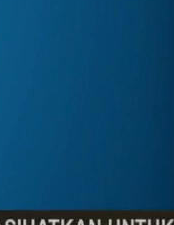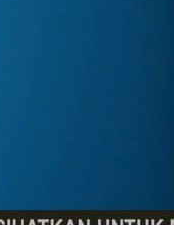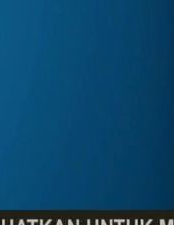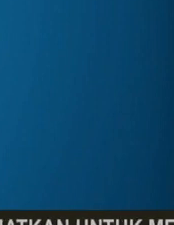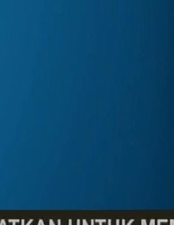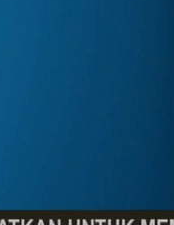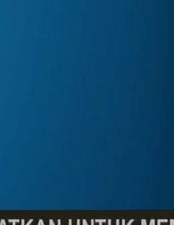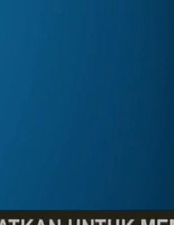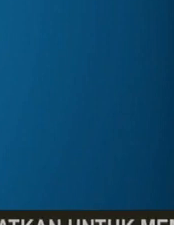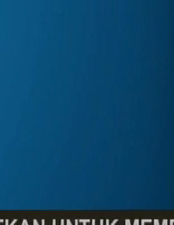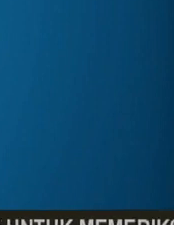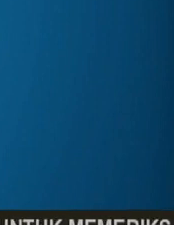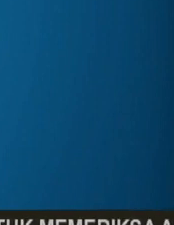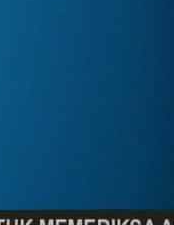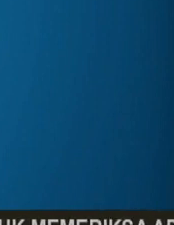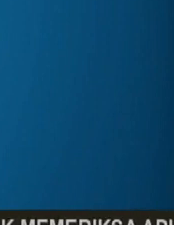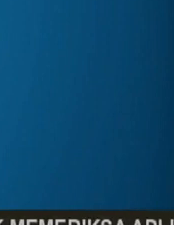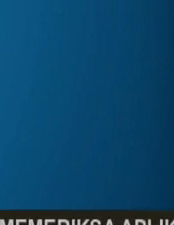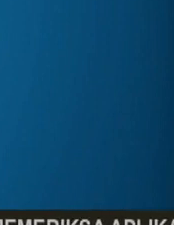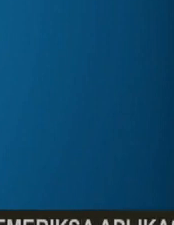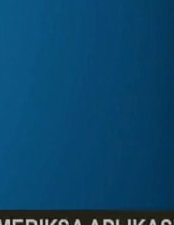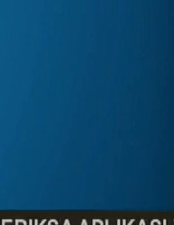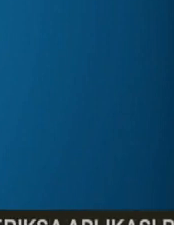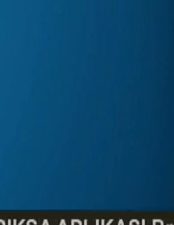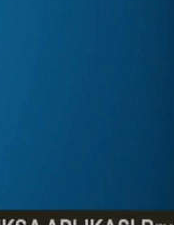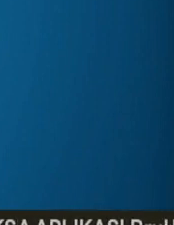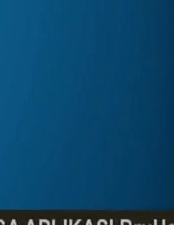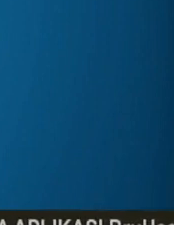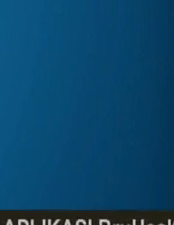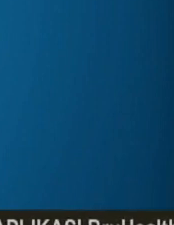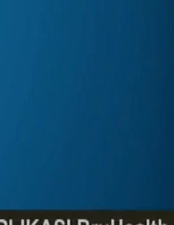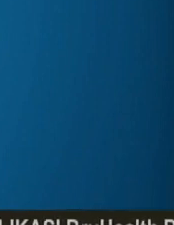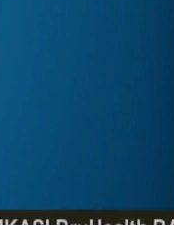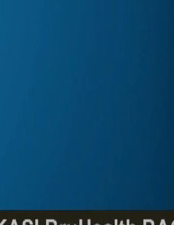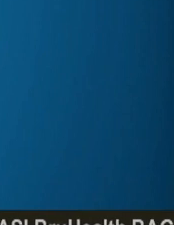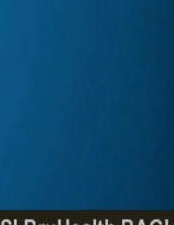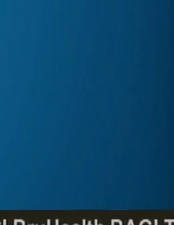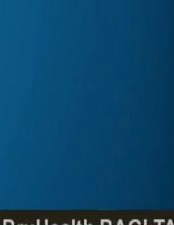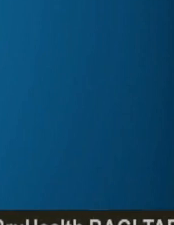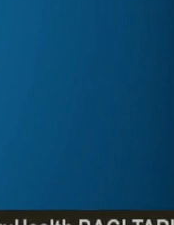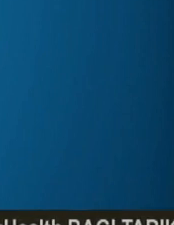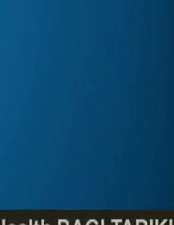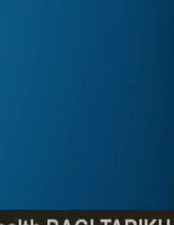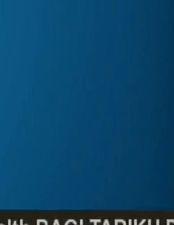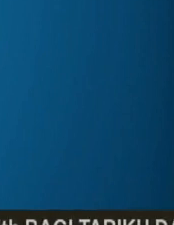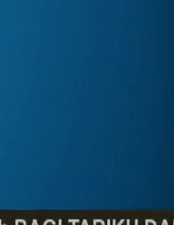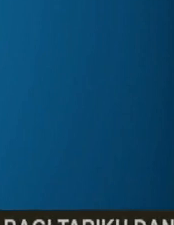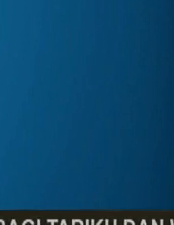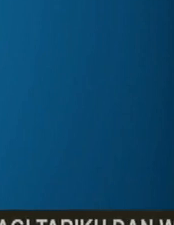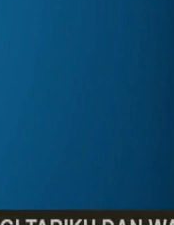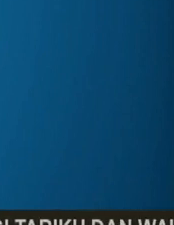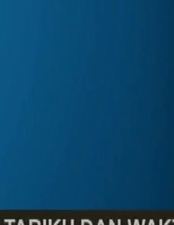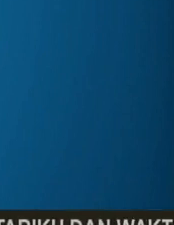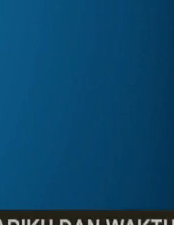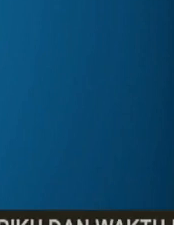Kementerian Pendidikan di dablu dablu dablu dot.co.id been atau foto Lee Darussalam di